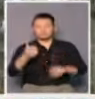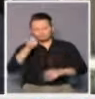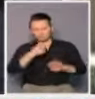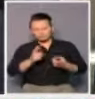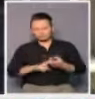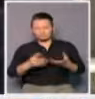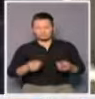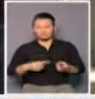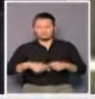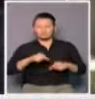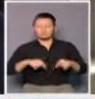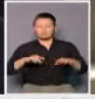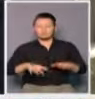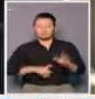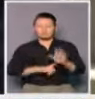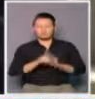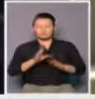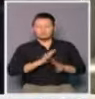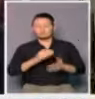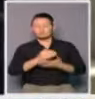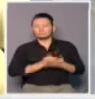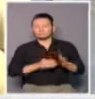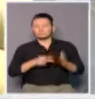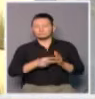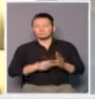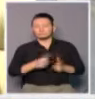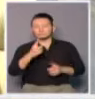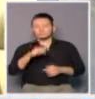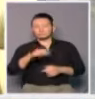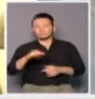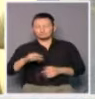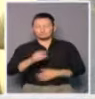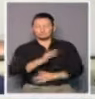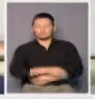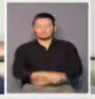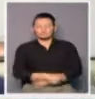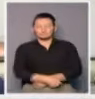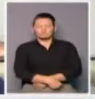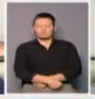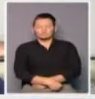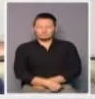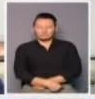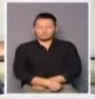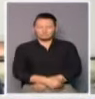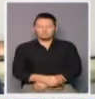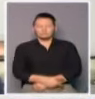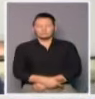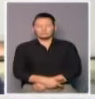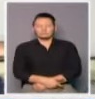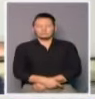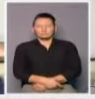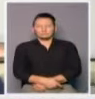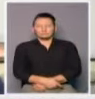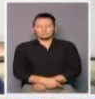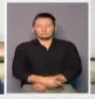секторе предпринимательства было произведено продукции на сумму 1 триллион тенге. В Атырауской области